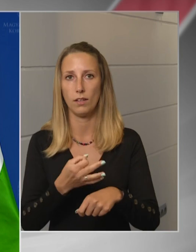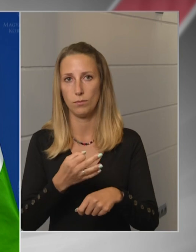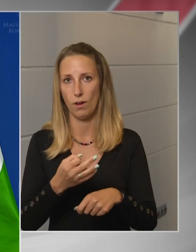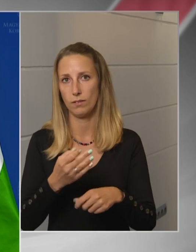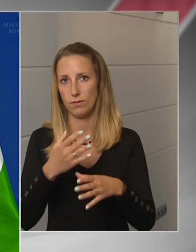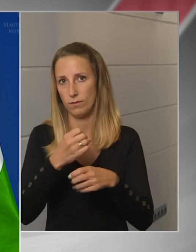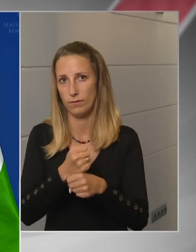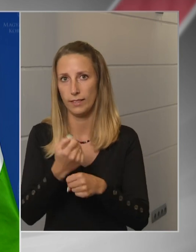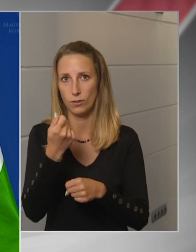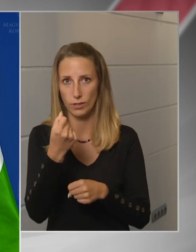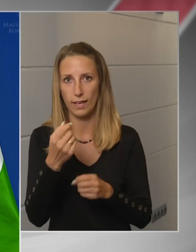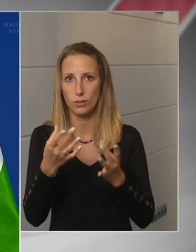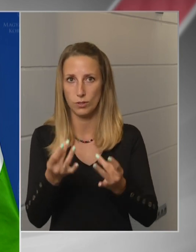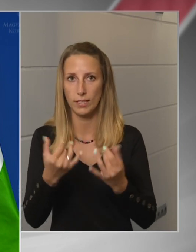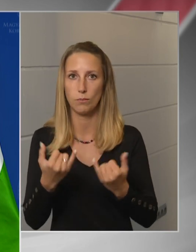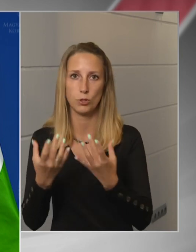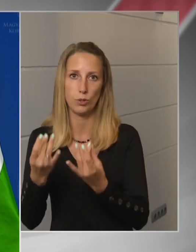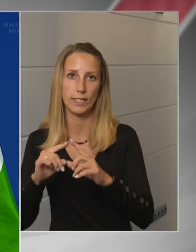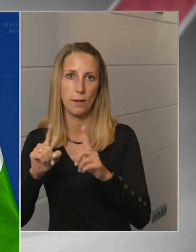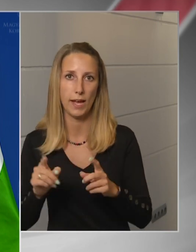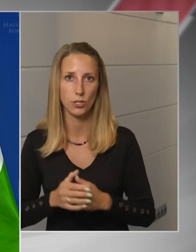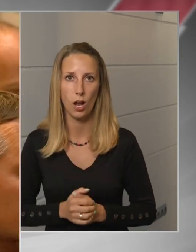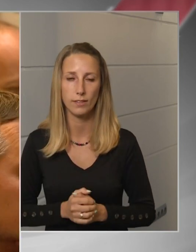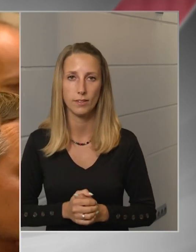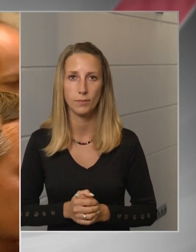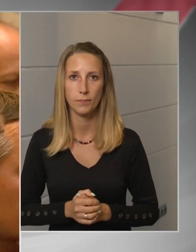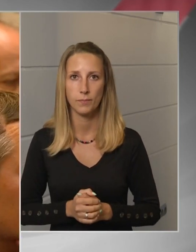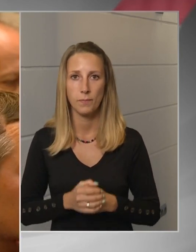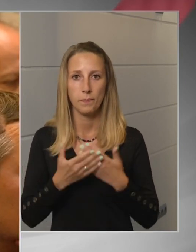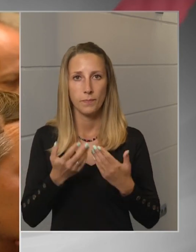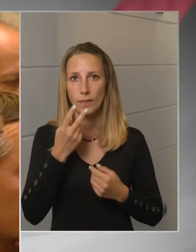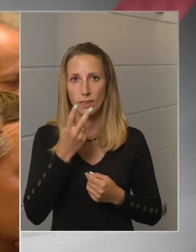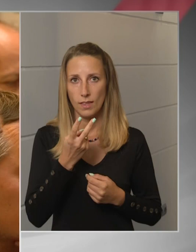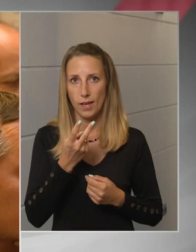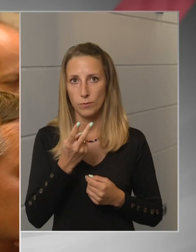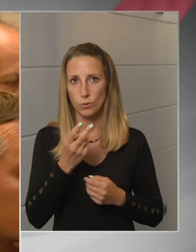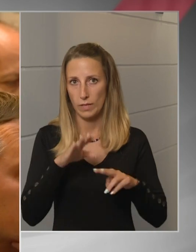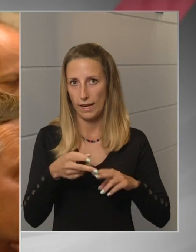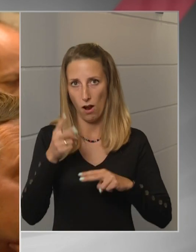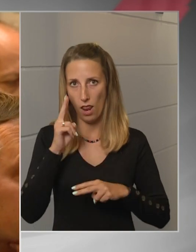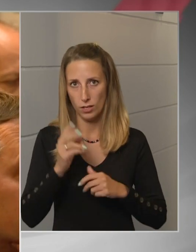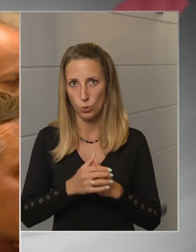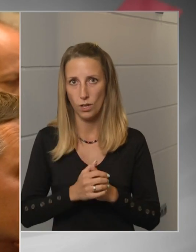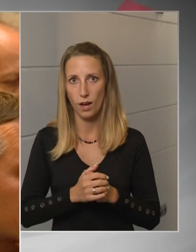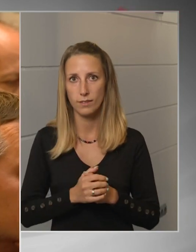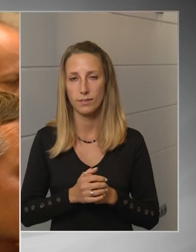rögzített, és majd most rögzít egy másikat. Hát nem tűnt erre hajlandónak, vagy